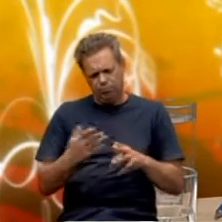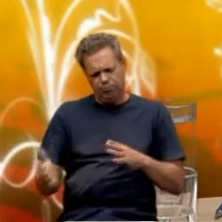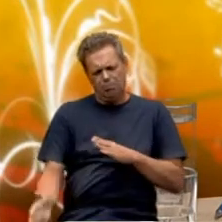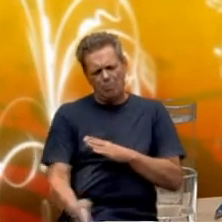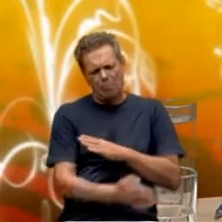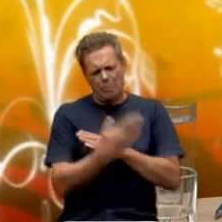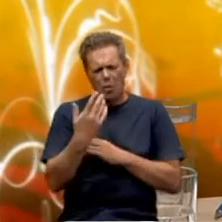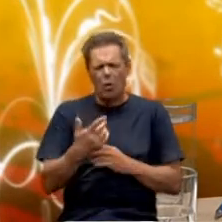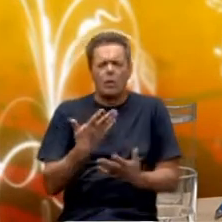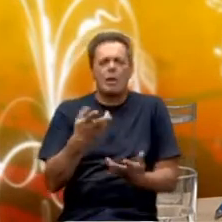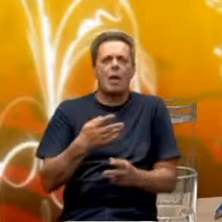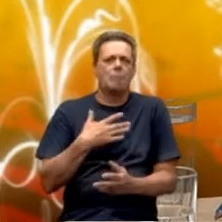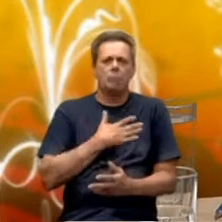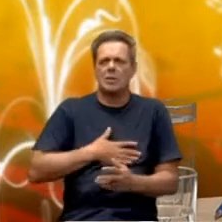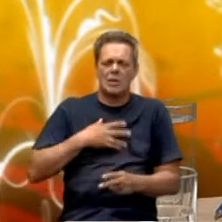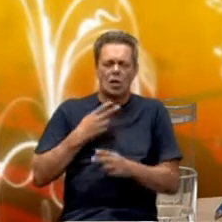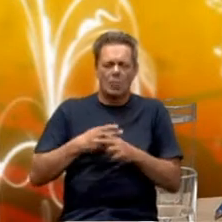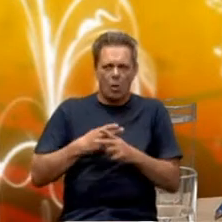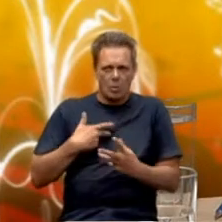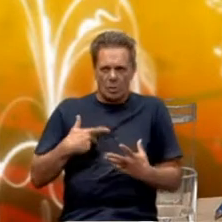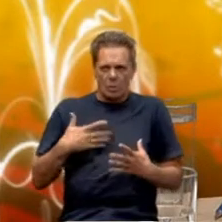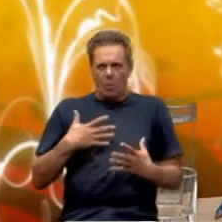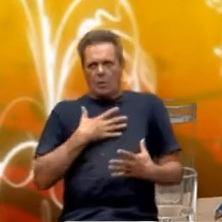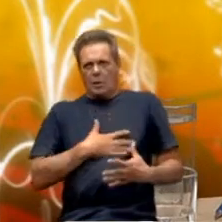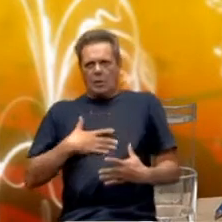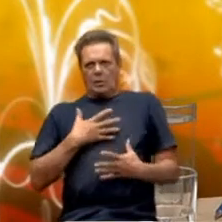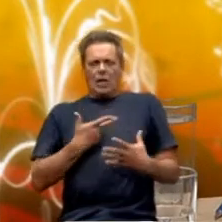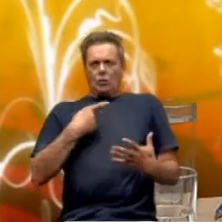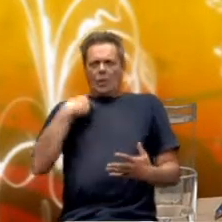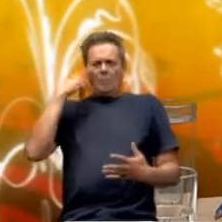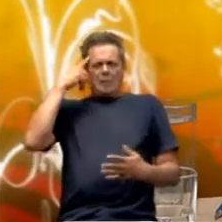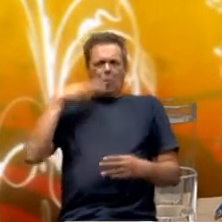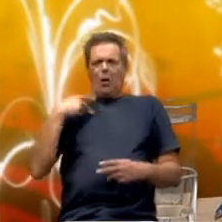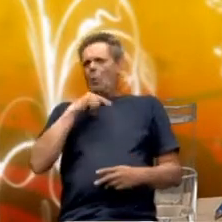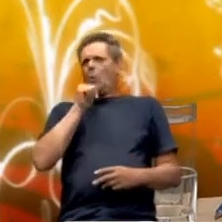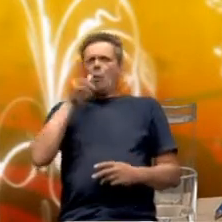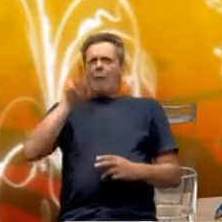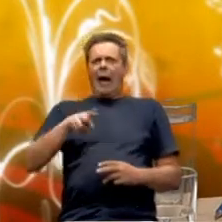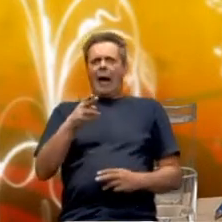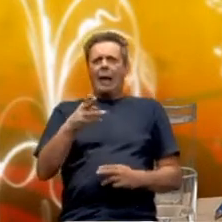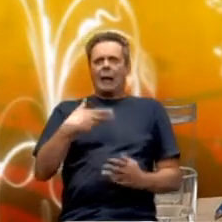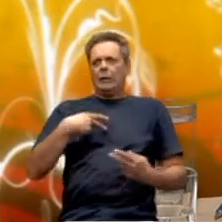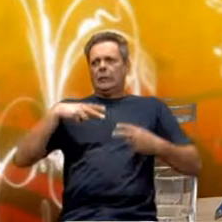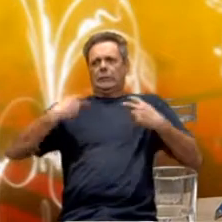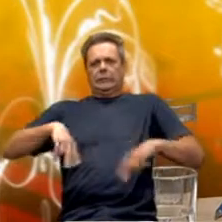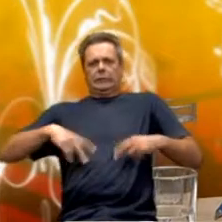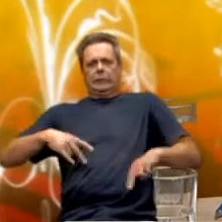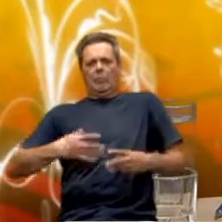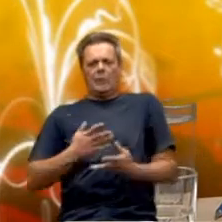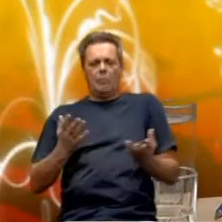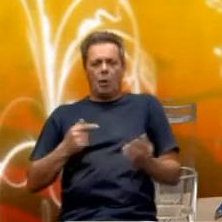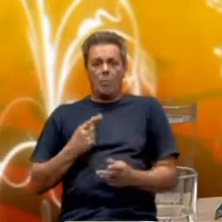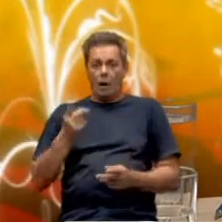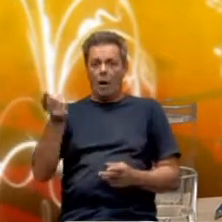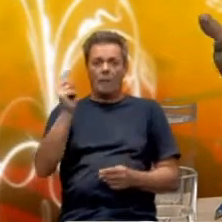svi grozimo. Jer odmah vidimo da nam je završen život. Bojimo, a a